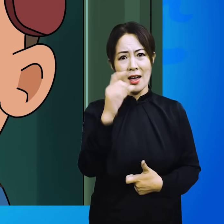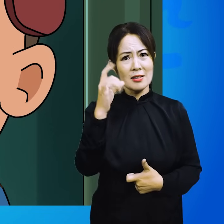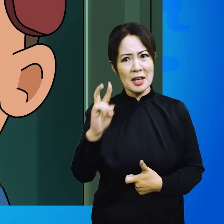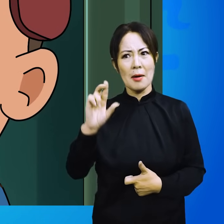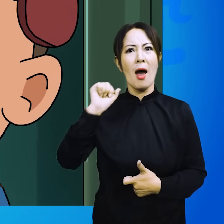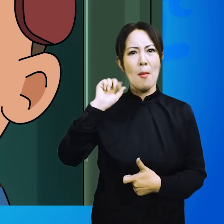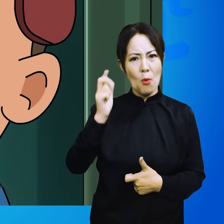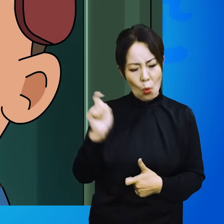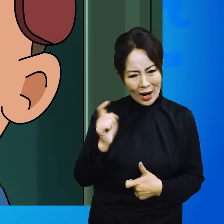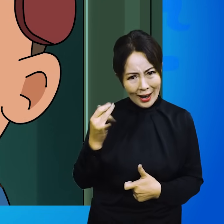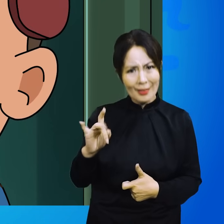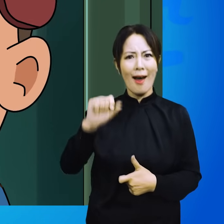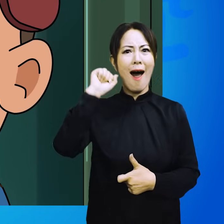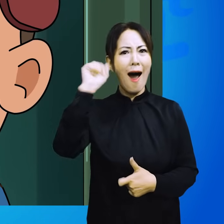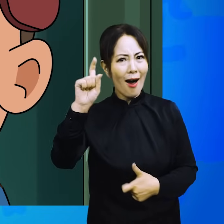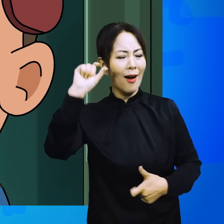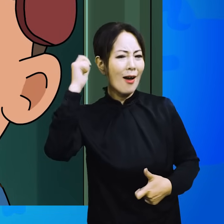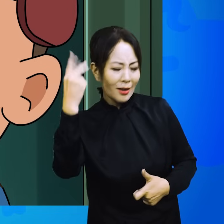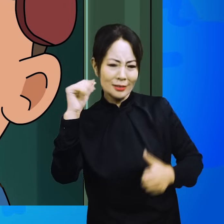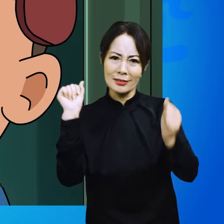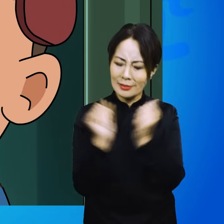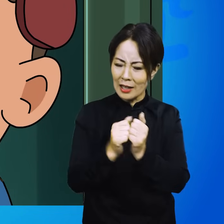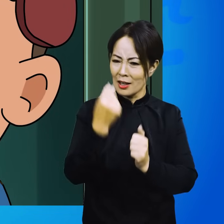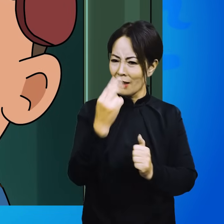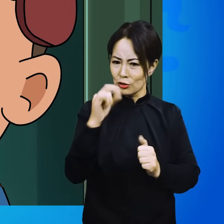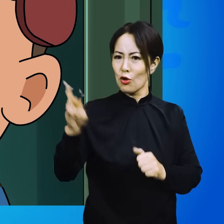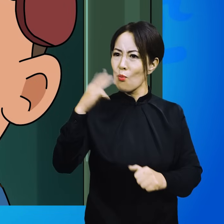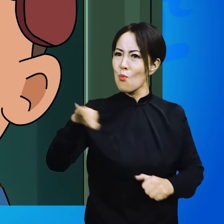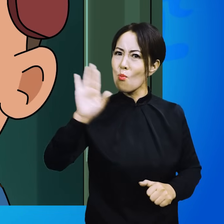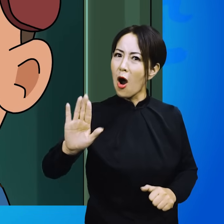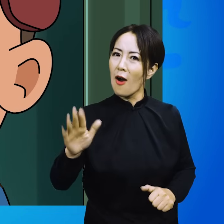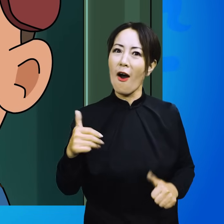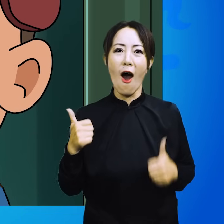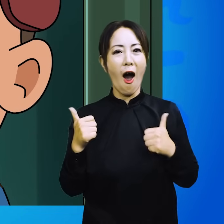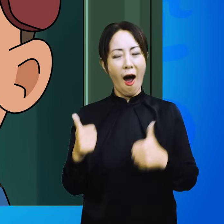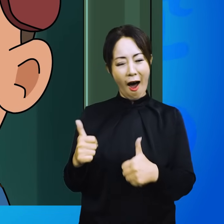хүргэн, цэцэн аах, цэцэн игч, цэцэн найз, цэцэн мөнх.